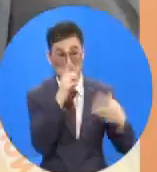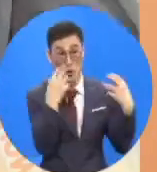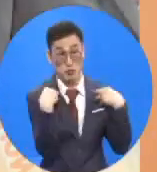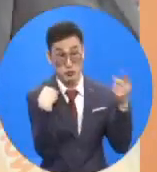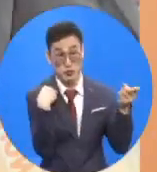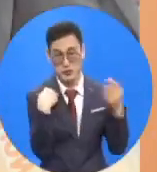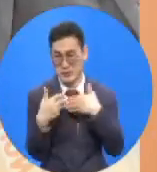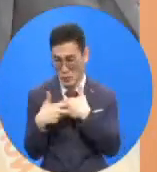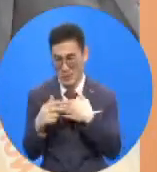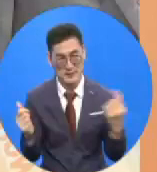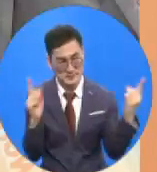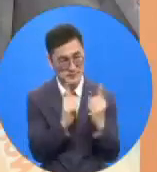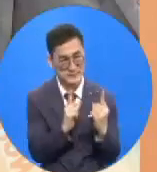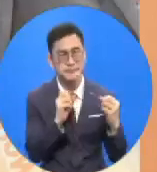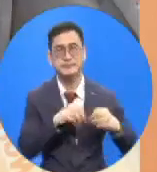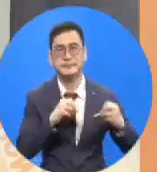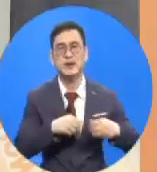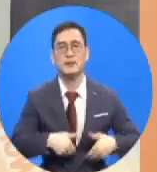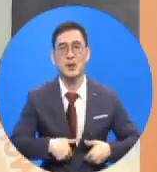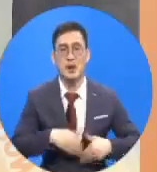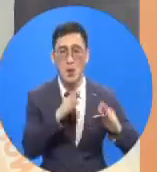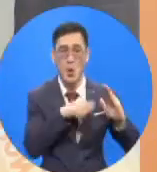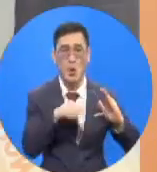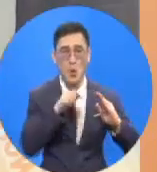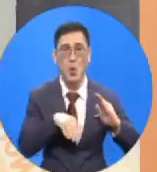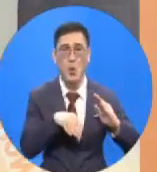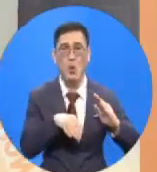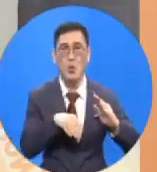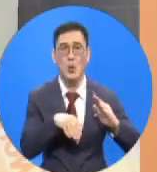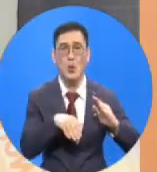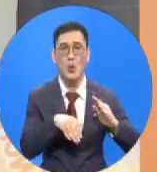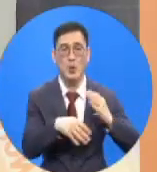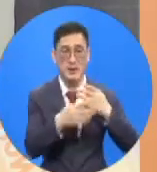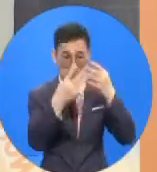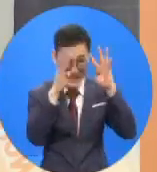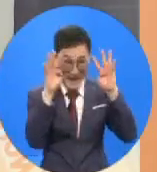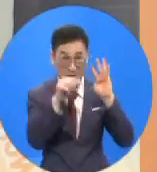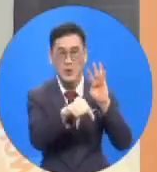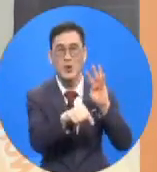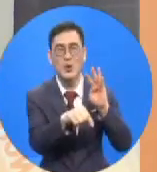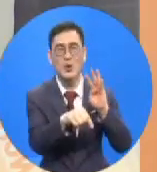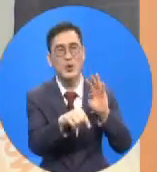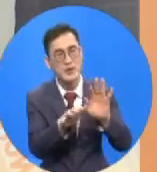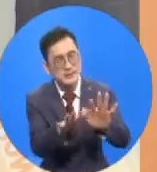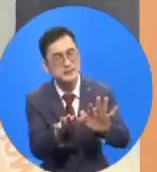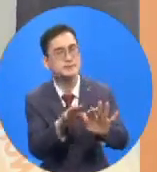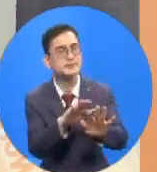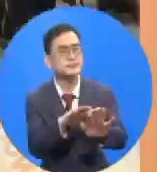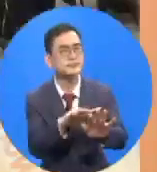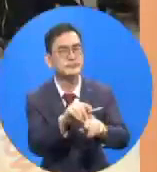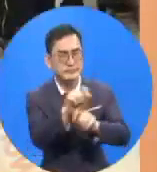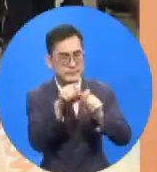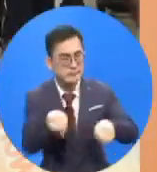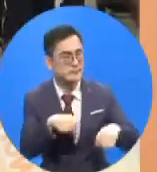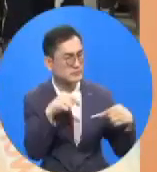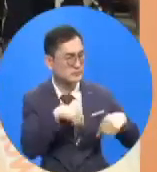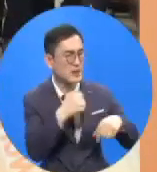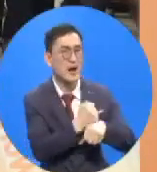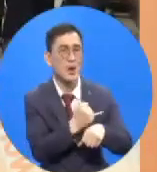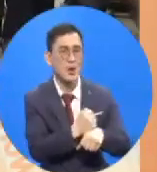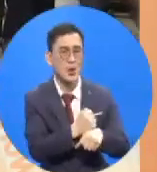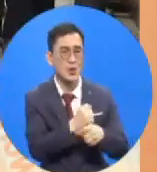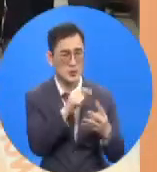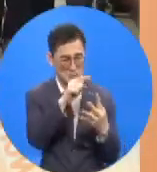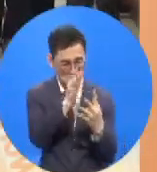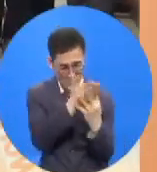의료비가 머리 맞대 야죠 0 0 이 되는 조금 지금 이 방식은 문제가 있습니다 월 점 제거 검토해 봅시다 4개를 좀 분리해서 봐야